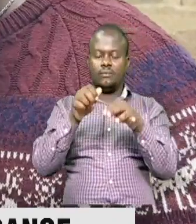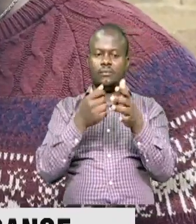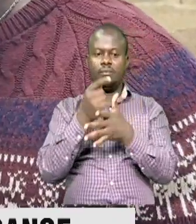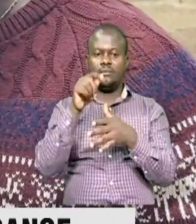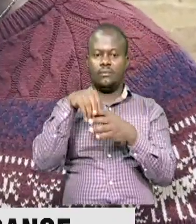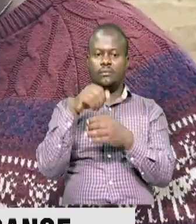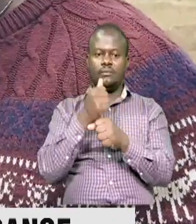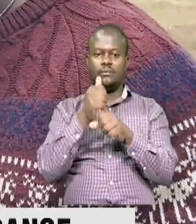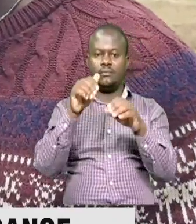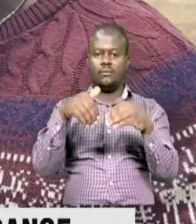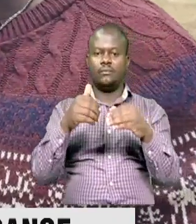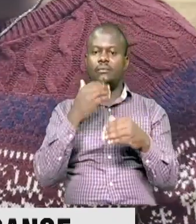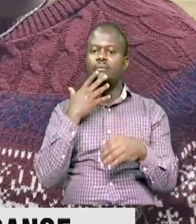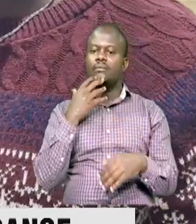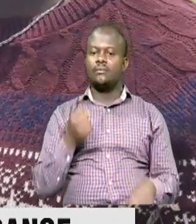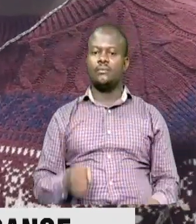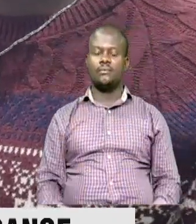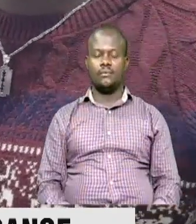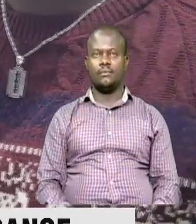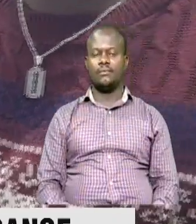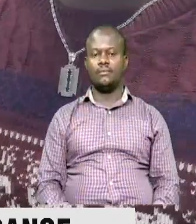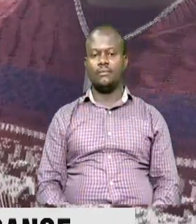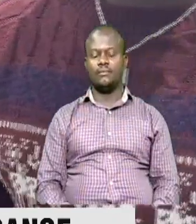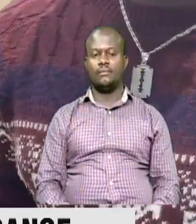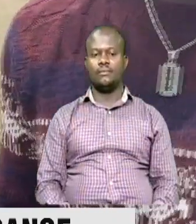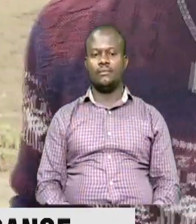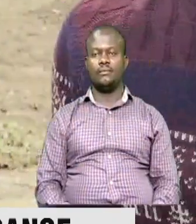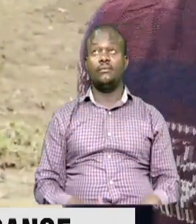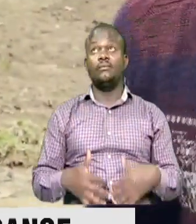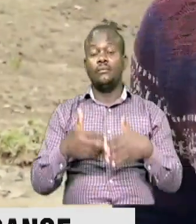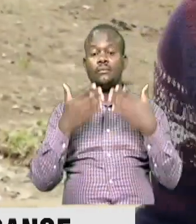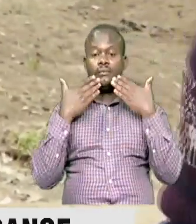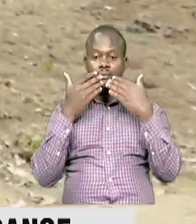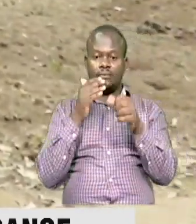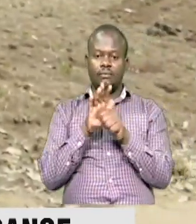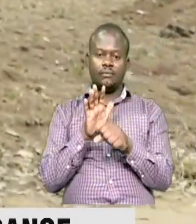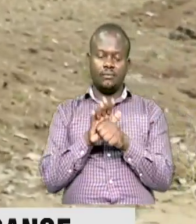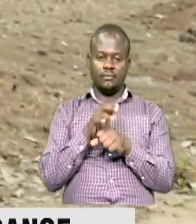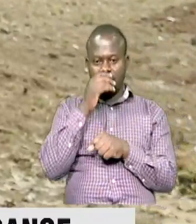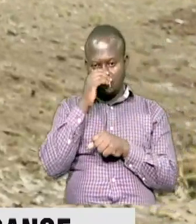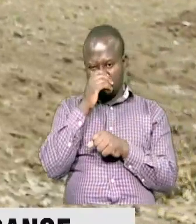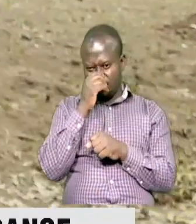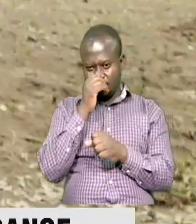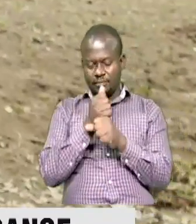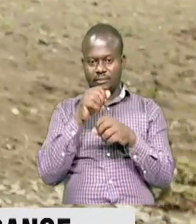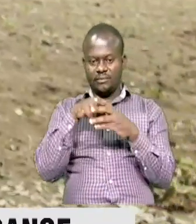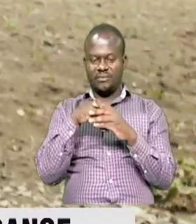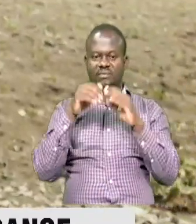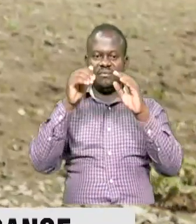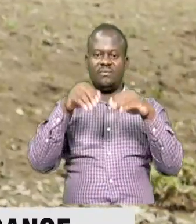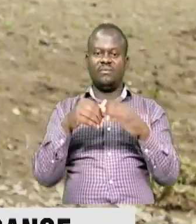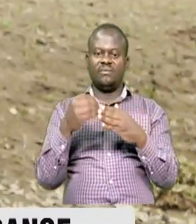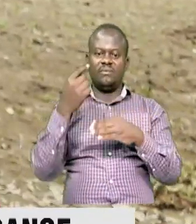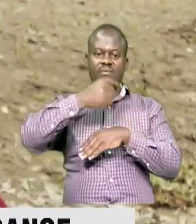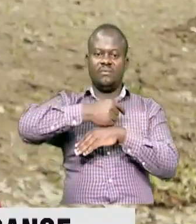kuhakorera umuganda w'ukuri uyu wa gatandatu murakoze iki kibuga twagikoze mu muganda kuri uyu